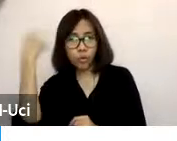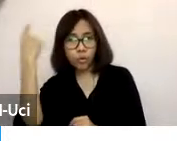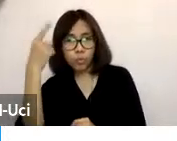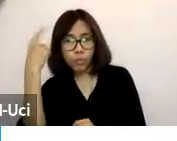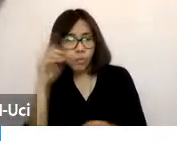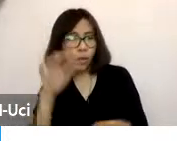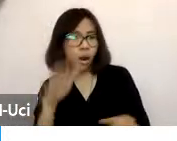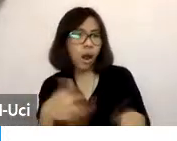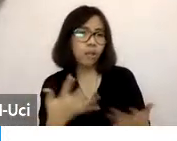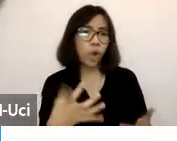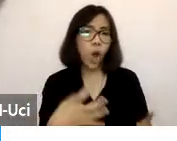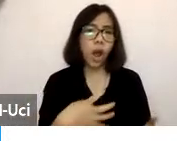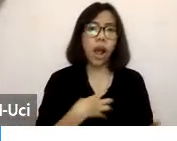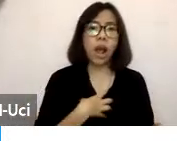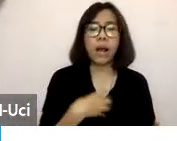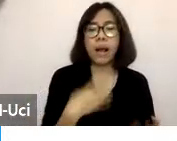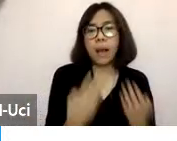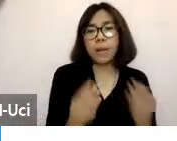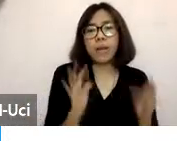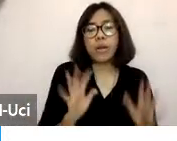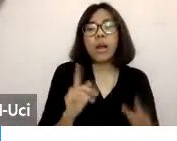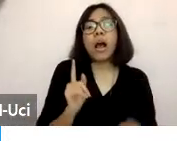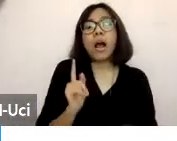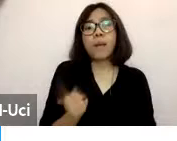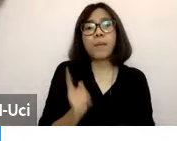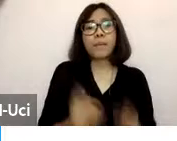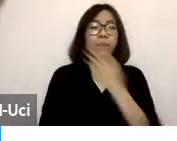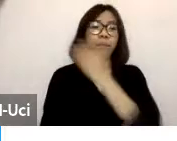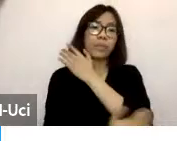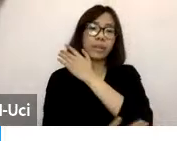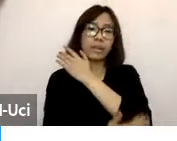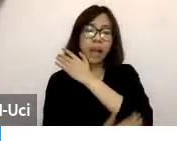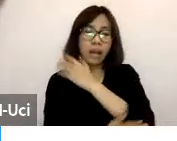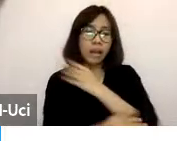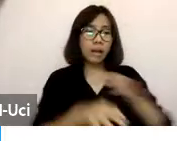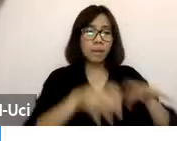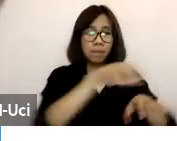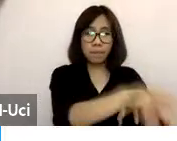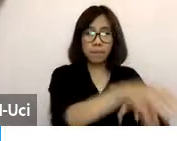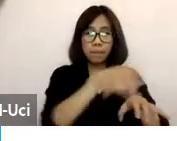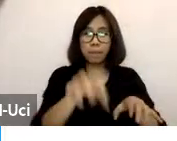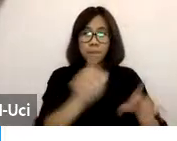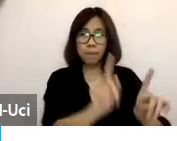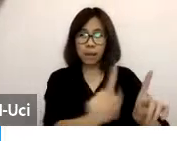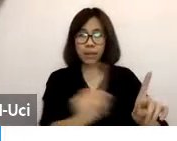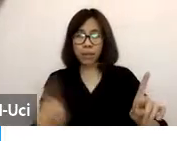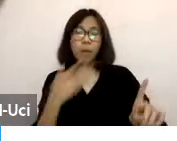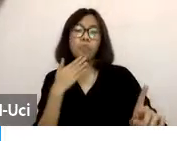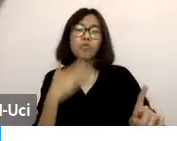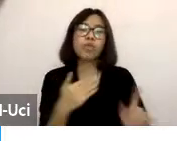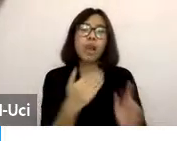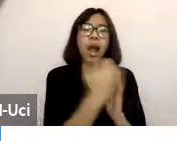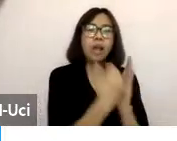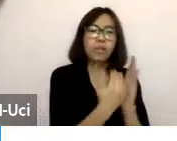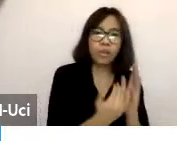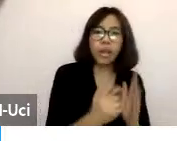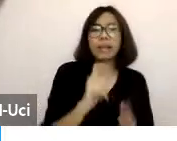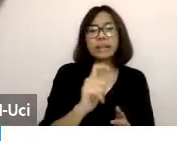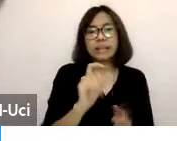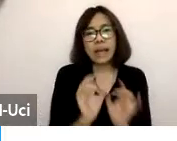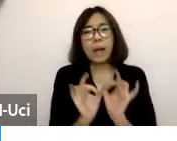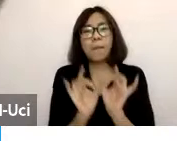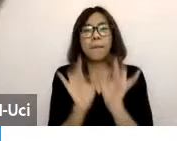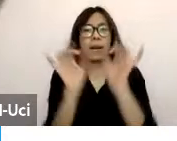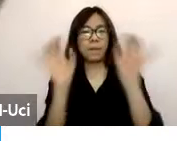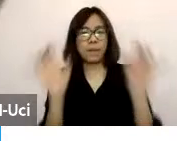itu sehingga karena setiap negara mempunyai cara dan teknik yang berbeda seperti itu dan tentu saja ini juga menjadi calon